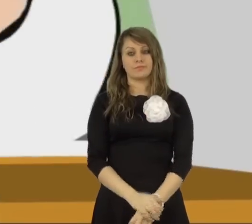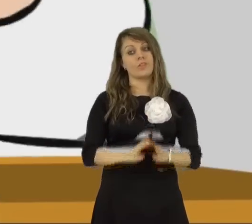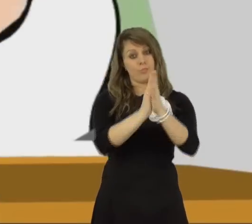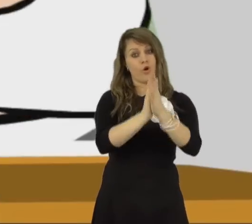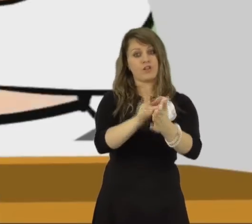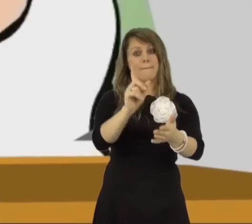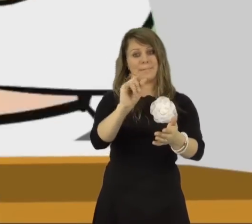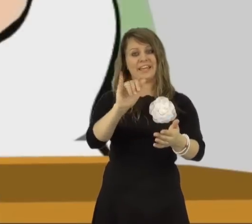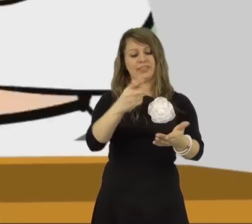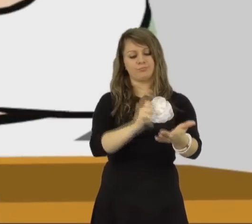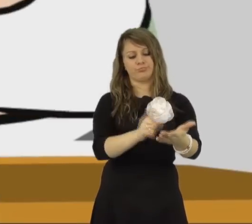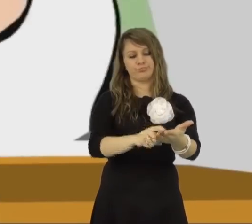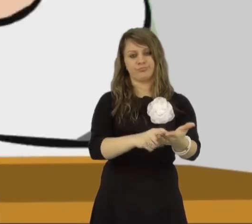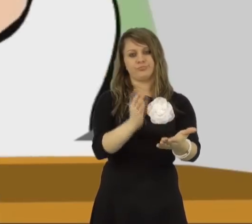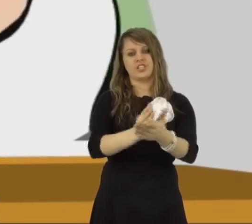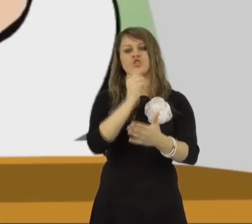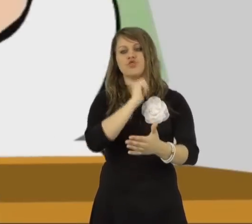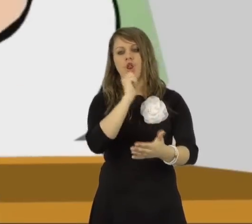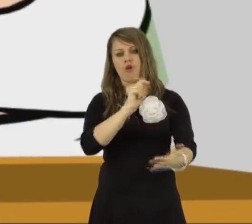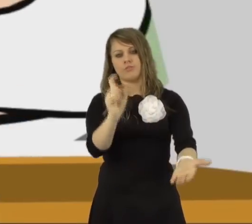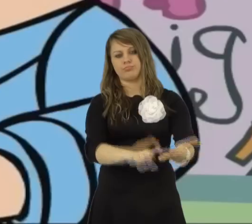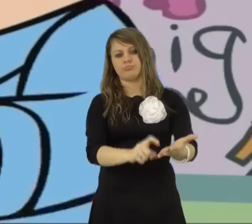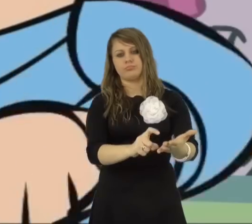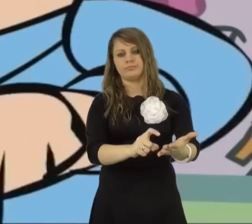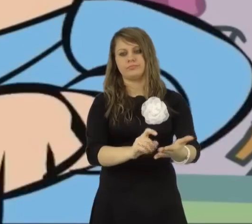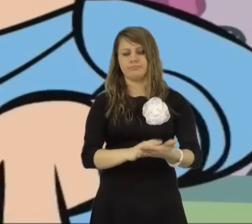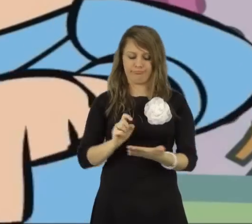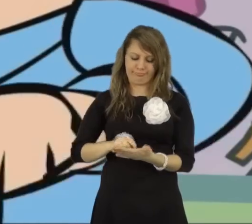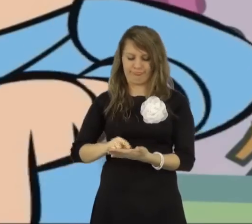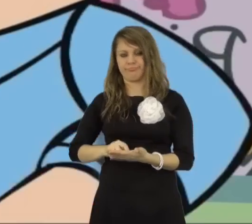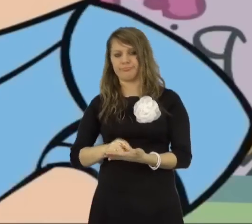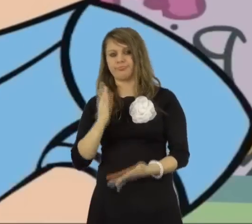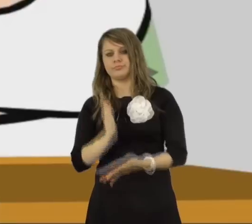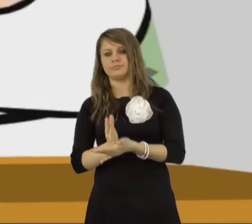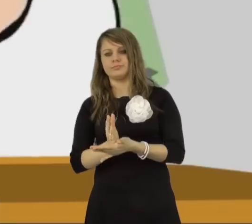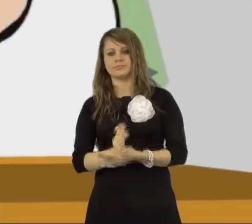Proszę wprowadzić PIN i zatwierdzić zielonym guziczkiem.